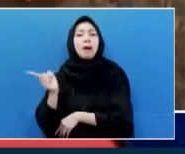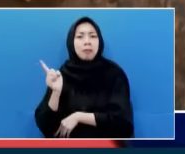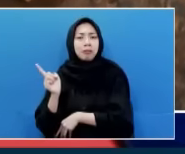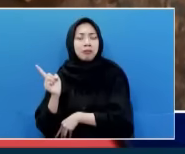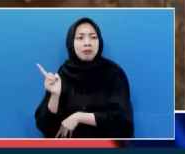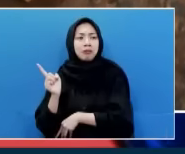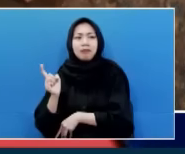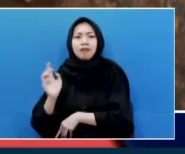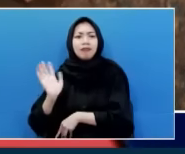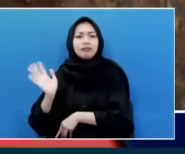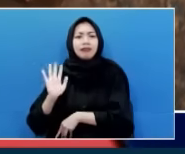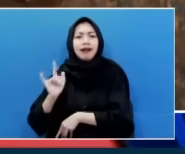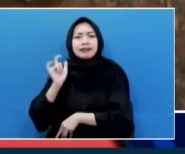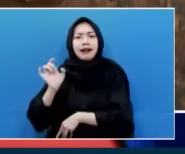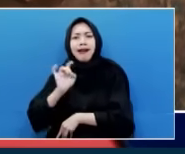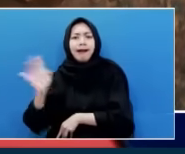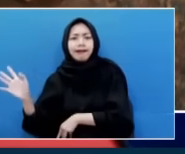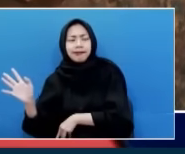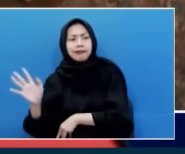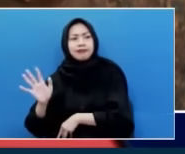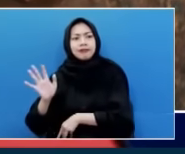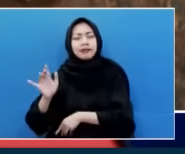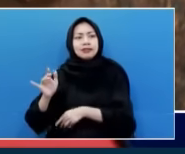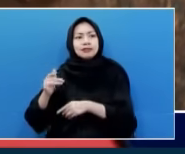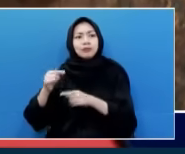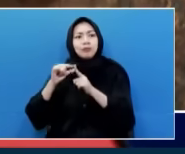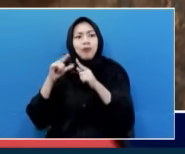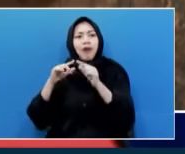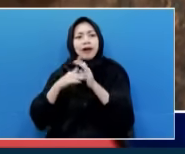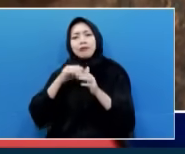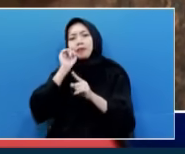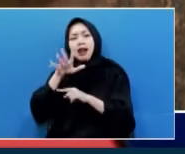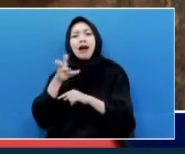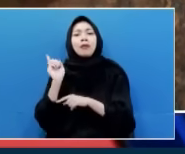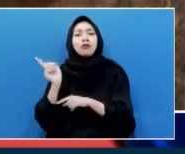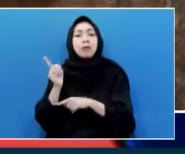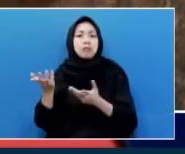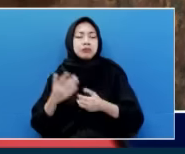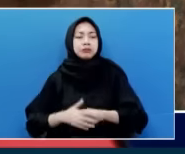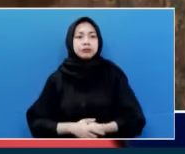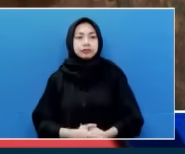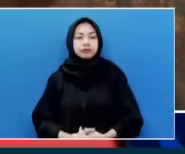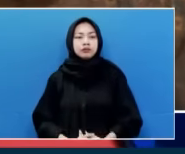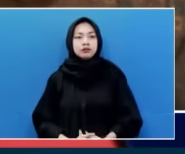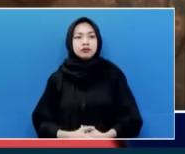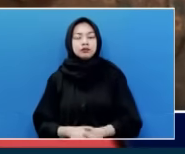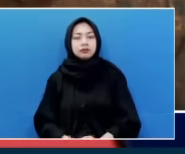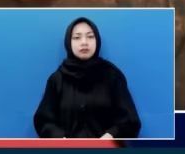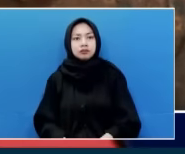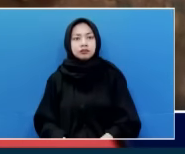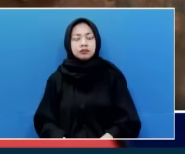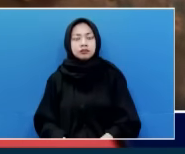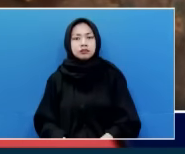kemudian dipertegas dengan cara lain misalnya Kenapa harus lagi-lagi dengan mbak Puan yang mengatakan hal tersebut Iya mbak yang pertama ini